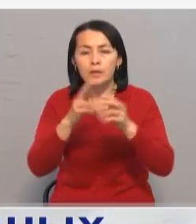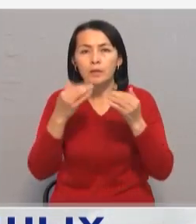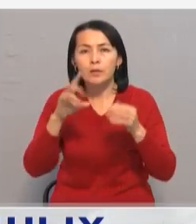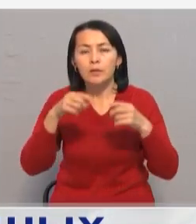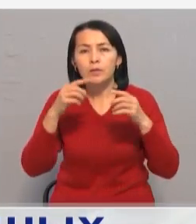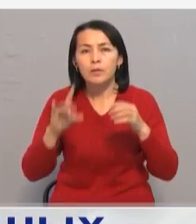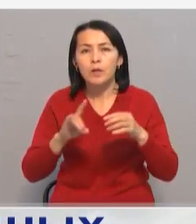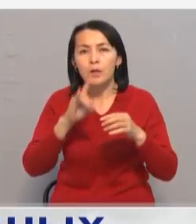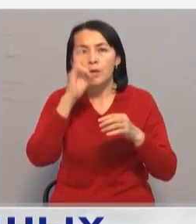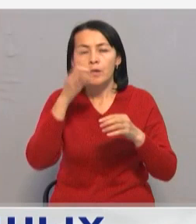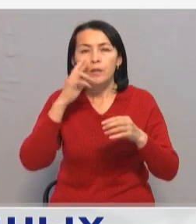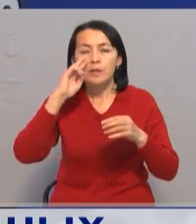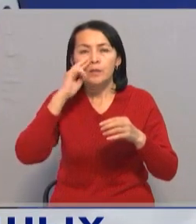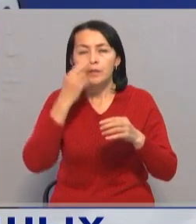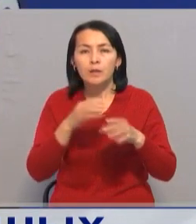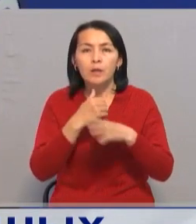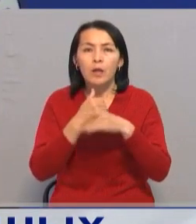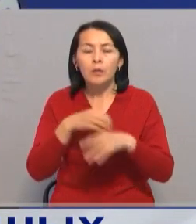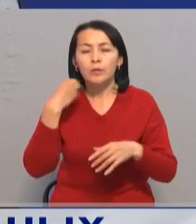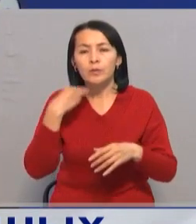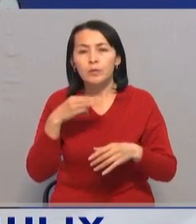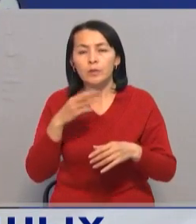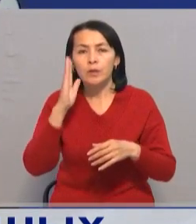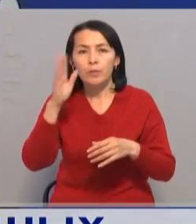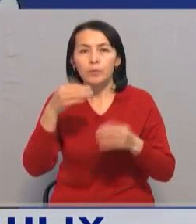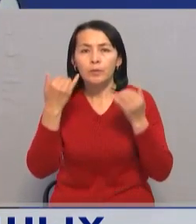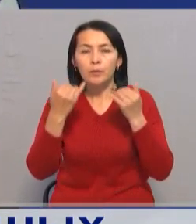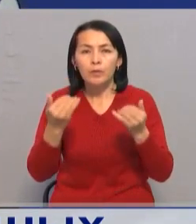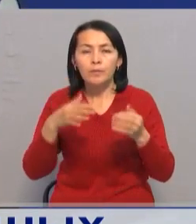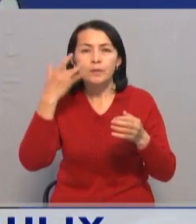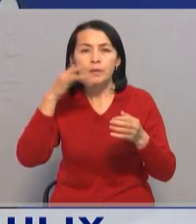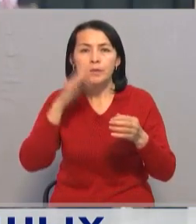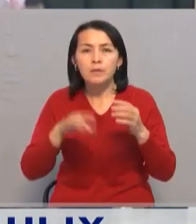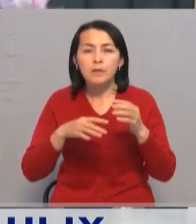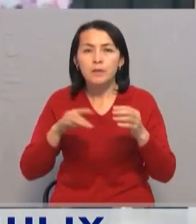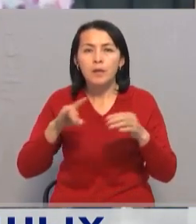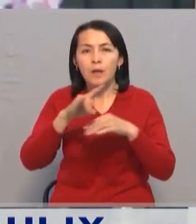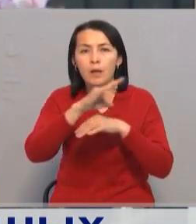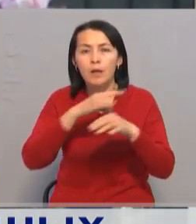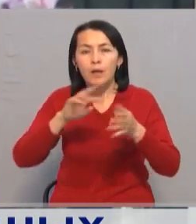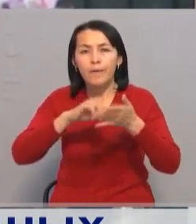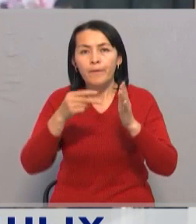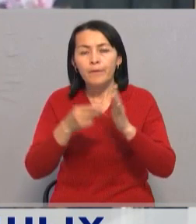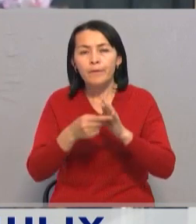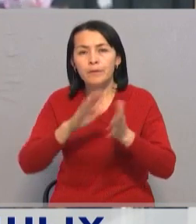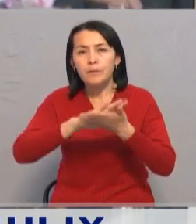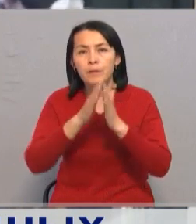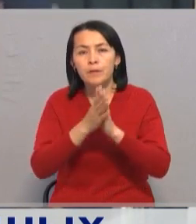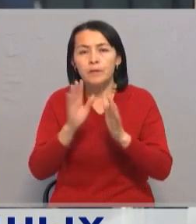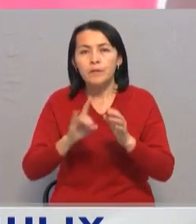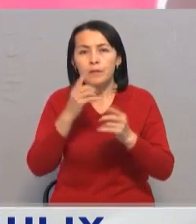но и воздушные Гавани Шымкента Актау и туркестана Кроме того ряд иностранных авиакомпаний также планируют наладить